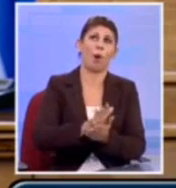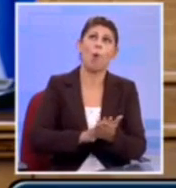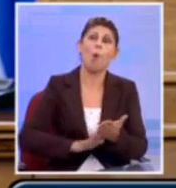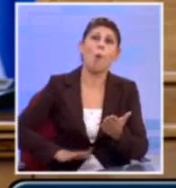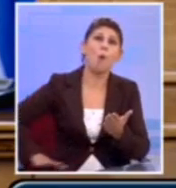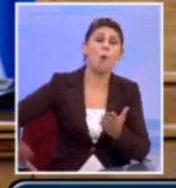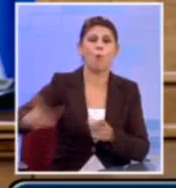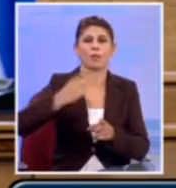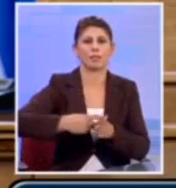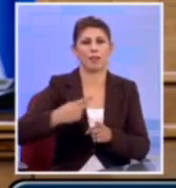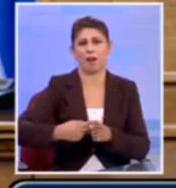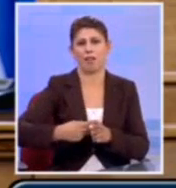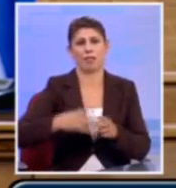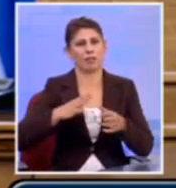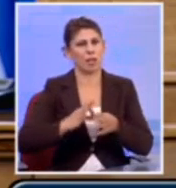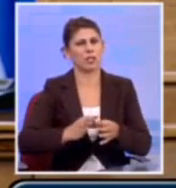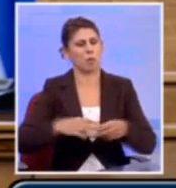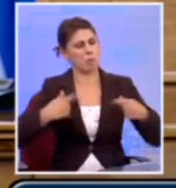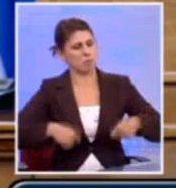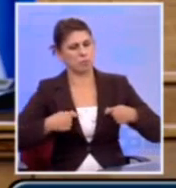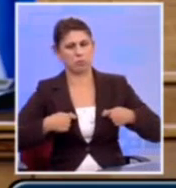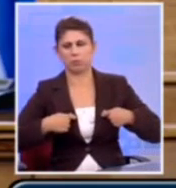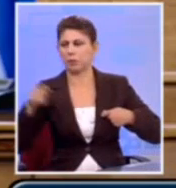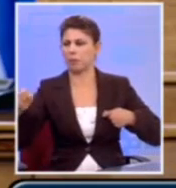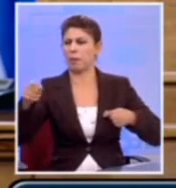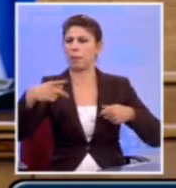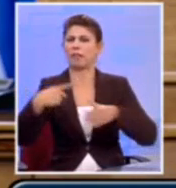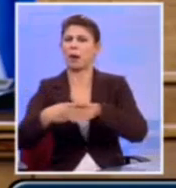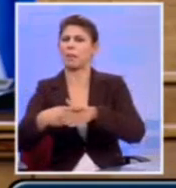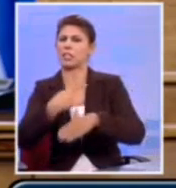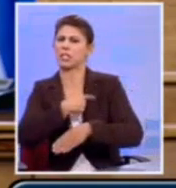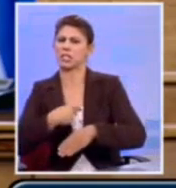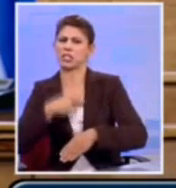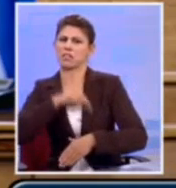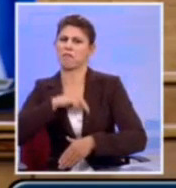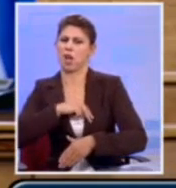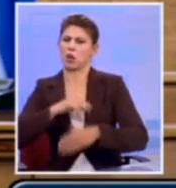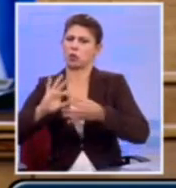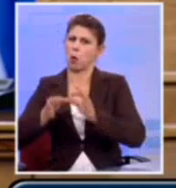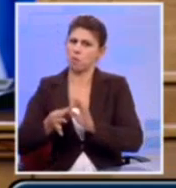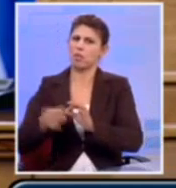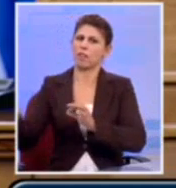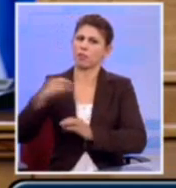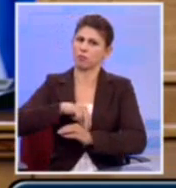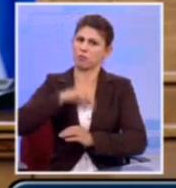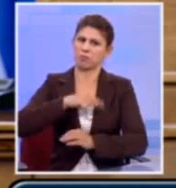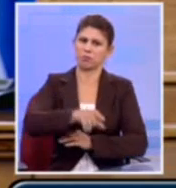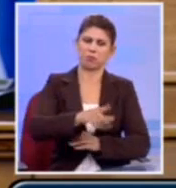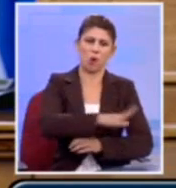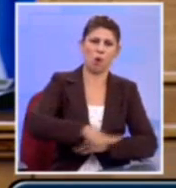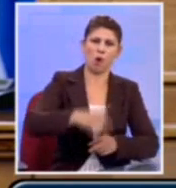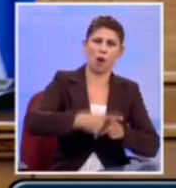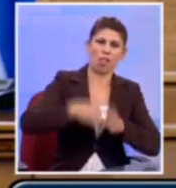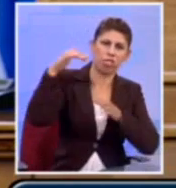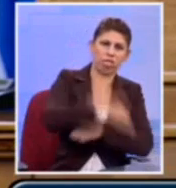λαό για να συνεχίζουν να πλουτίζουν συγκεκριμένοι τραπεζίτες και συμφέροντα. Έχει δικαίωμα να συγκρουστεί